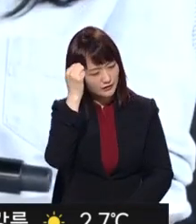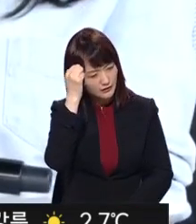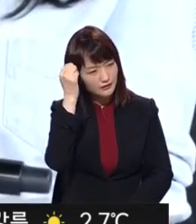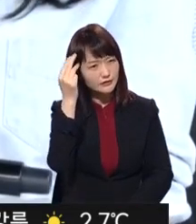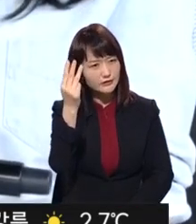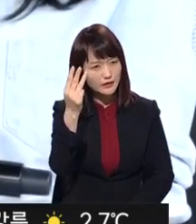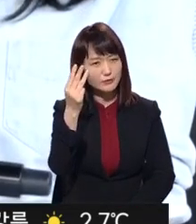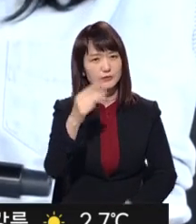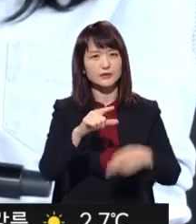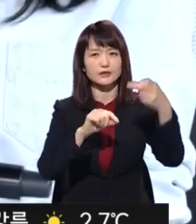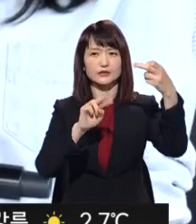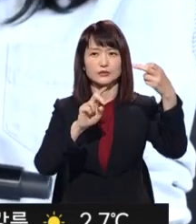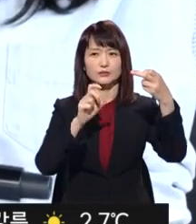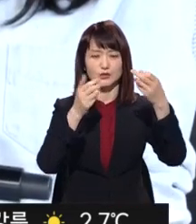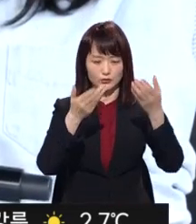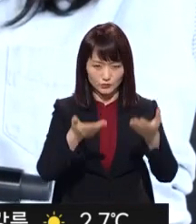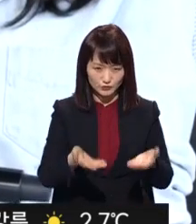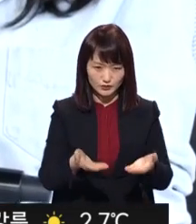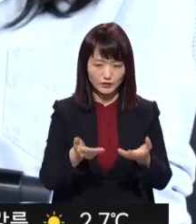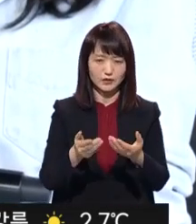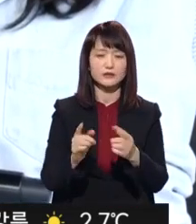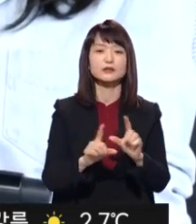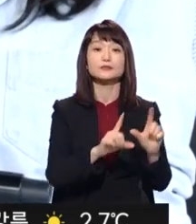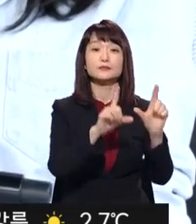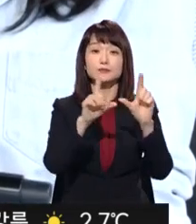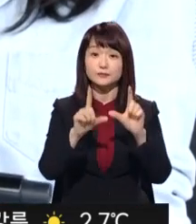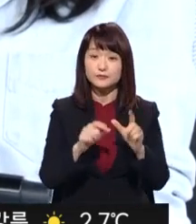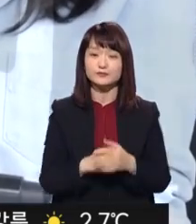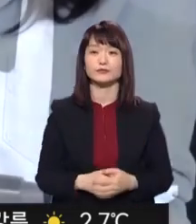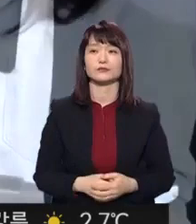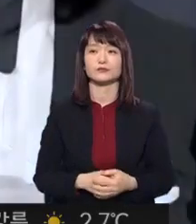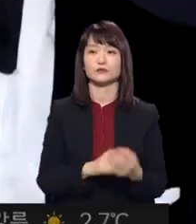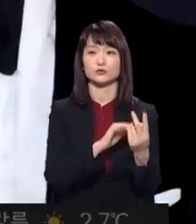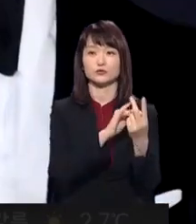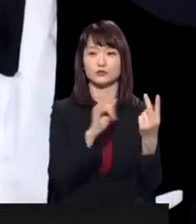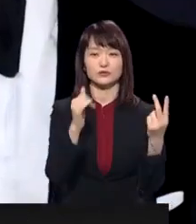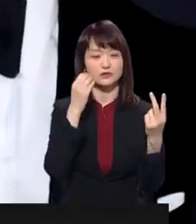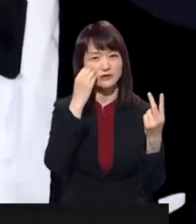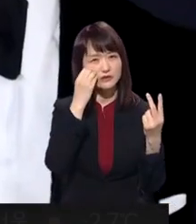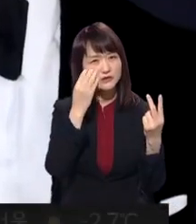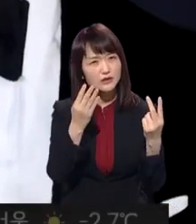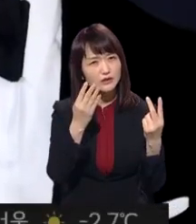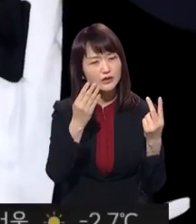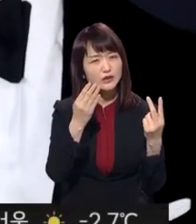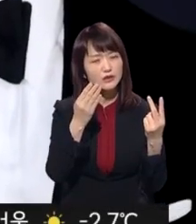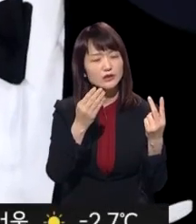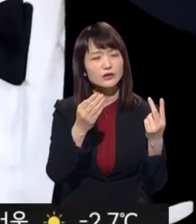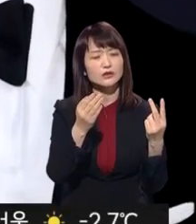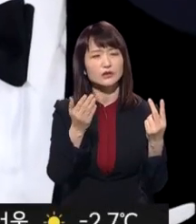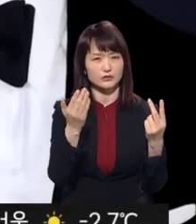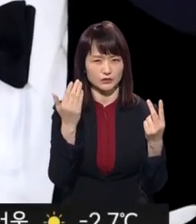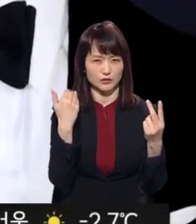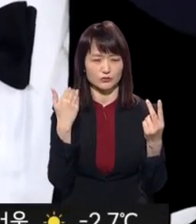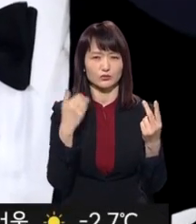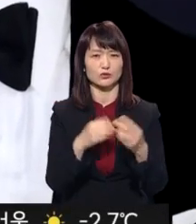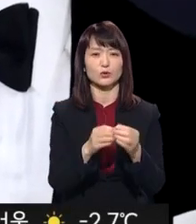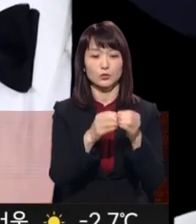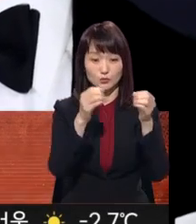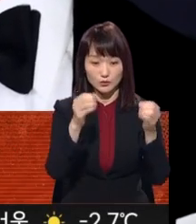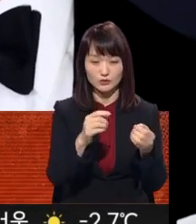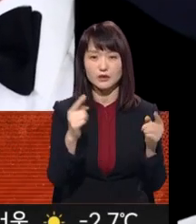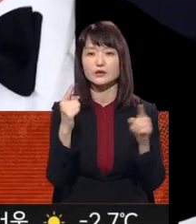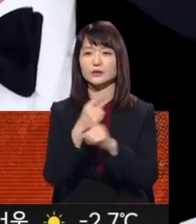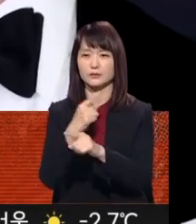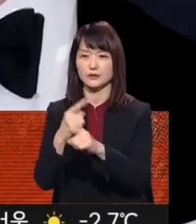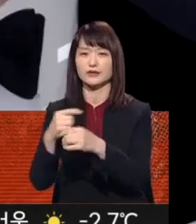보도를 했는데요이 매체에 따르면 두 사람은 약 4개월 전부터 동료에서 연인으로 발전했다고 합니다 양측 가족들에게도 인정을